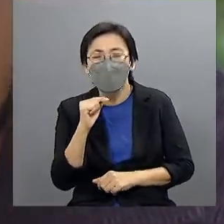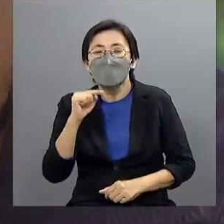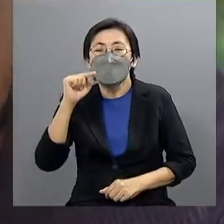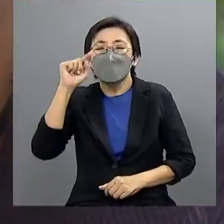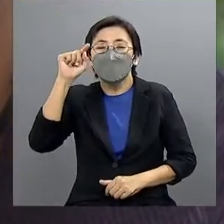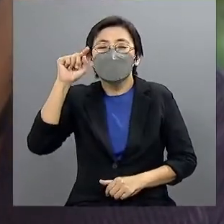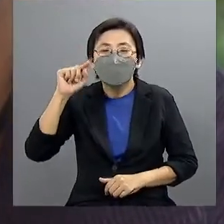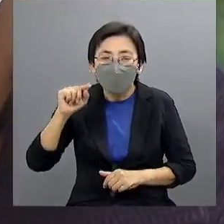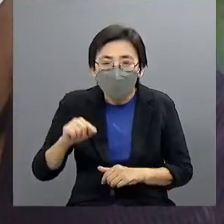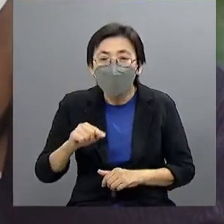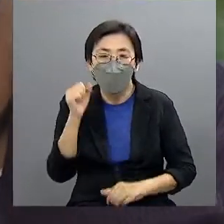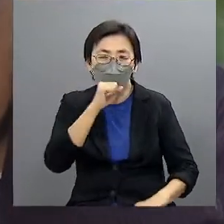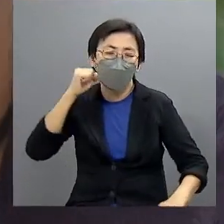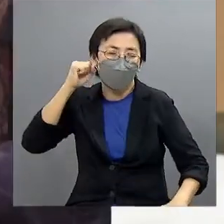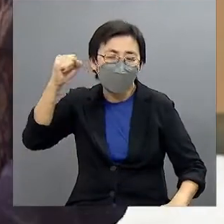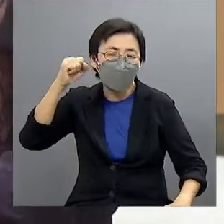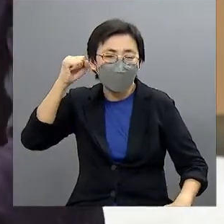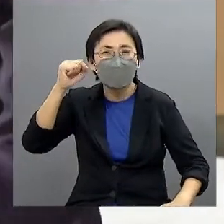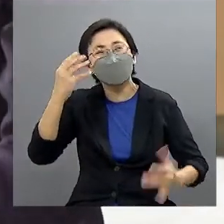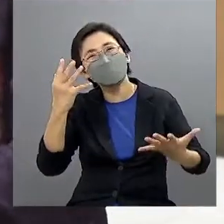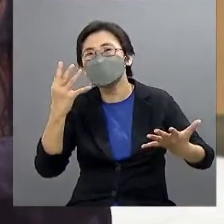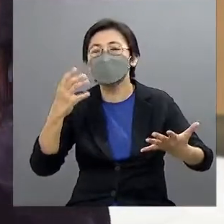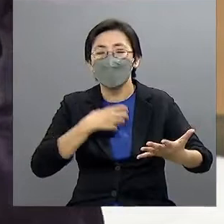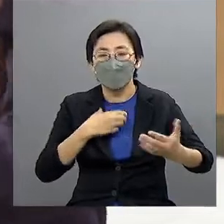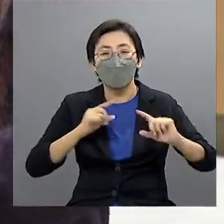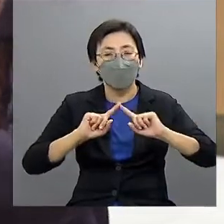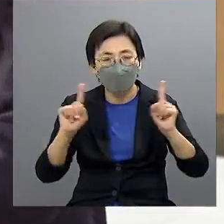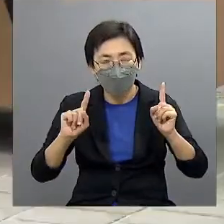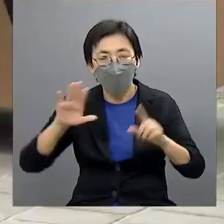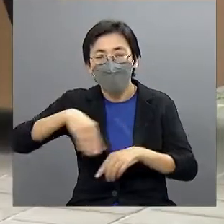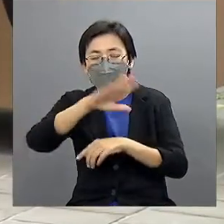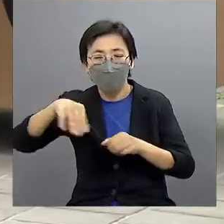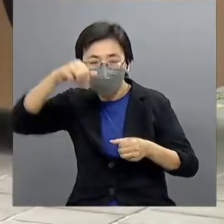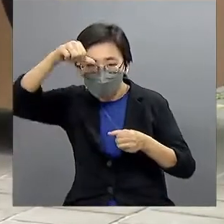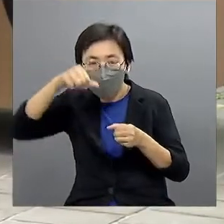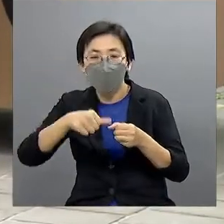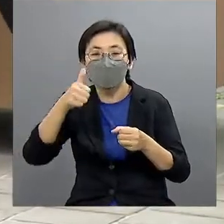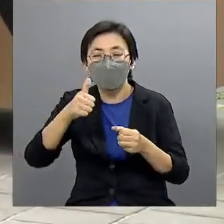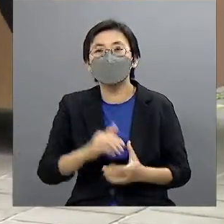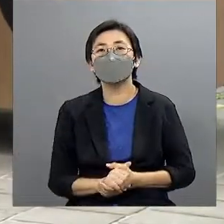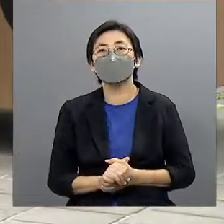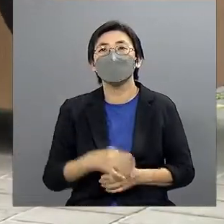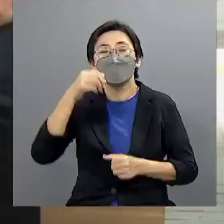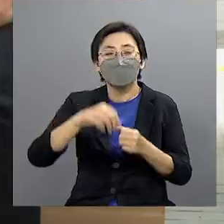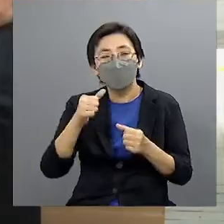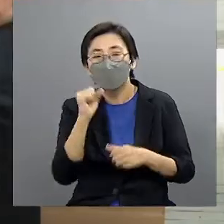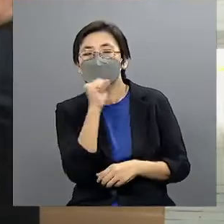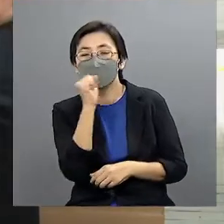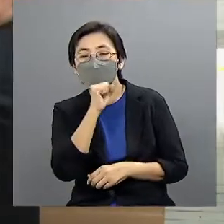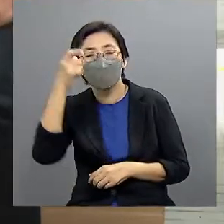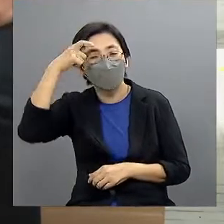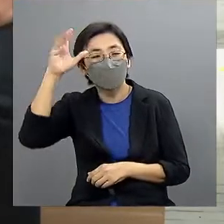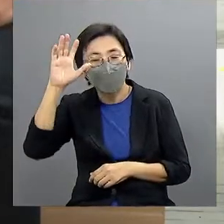วนหนึ่งก็เพราะว่าอยากสร้างความแตกต่างสร้างภาพจำให้แฟนเพลงจำตัวเองได้ค่ะในยุคที่วงการเพลงลูกทุ่งมาไวไป